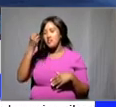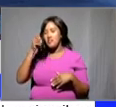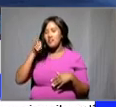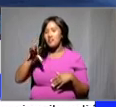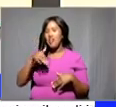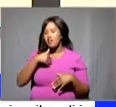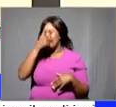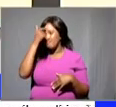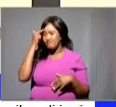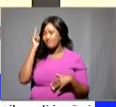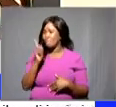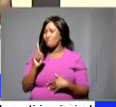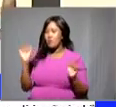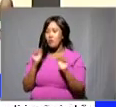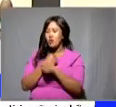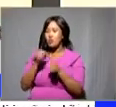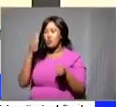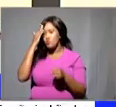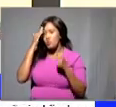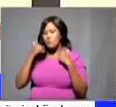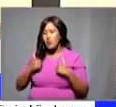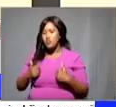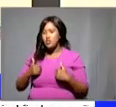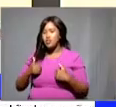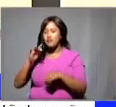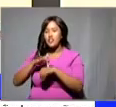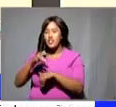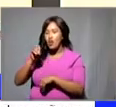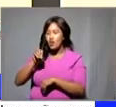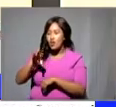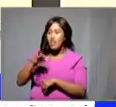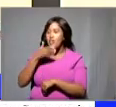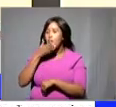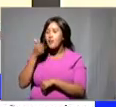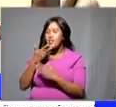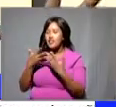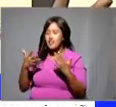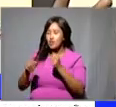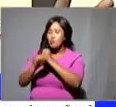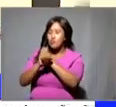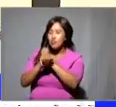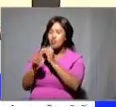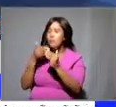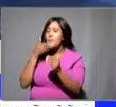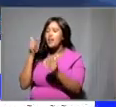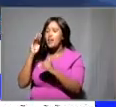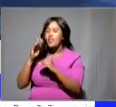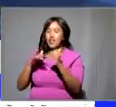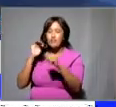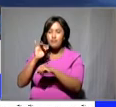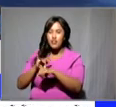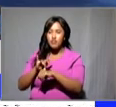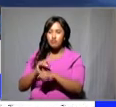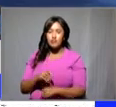corona ndungimenya no we na corona na no tari kwoguo kugiriria ni gweka atia ni kwega gukira kuhonia